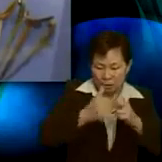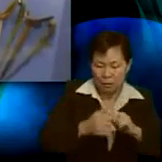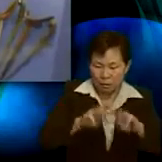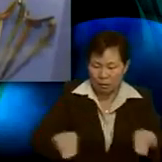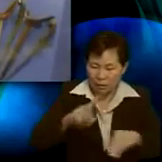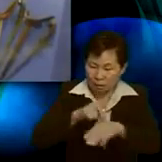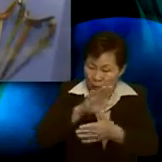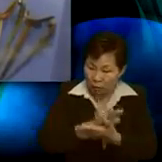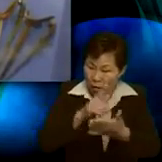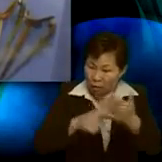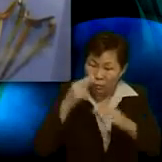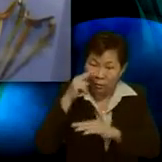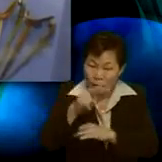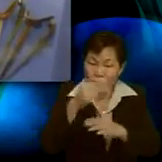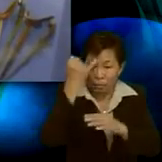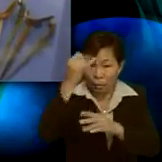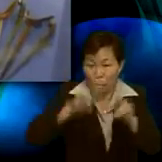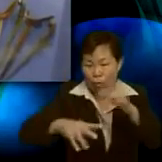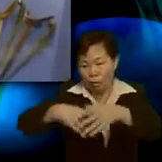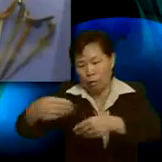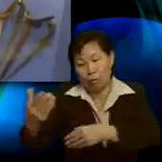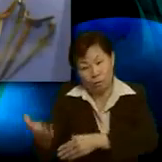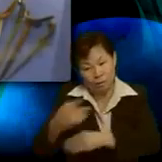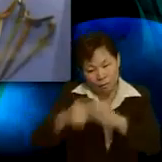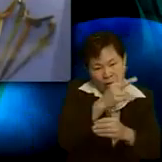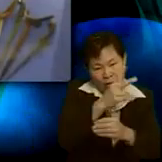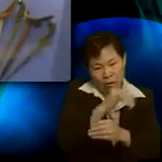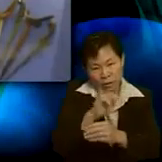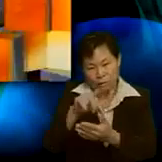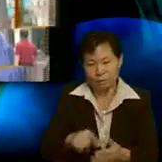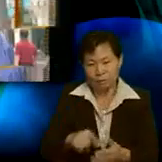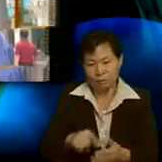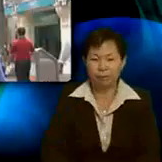kawan-kawan, apa kata kita meninjau pula pandangan daripada orang luar di sana tentang isu ni.